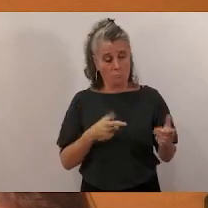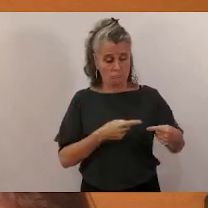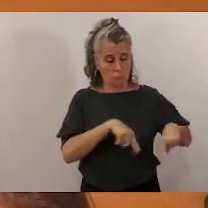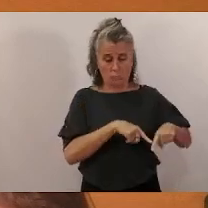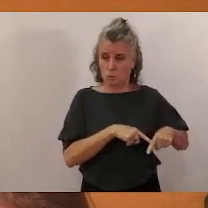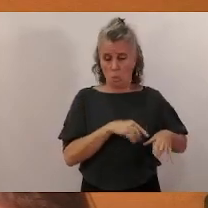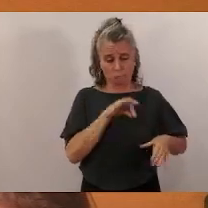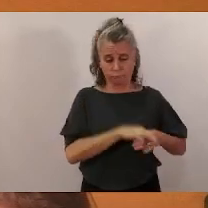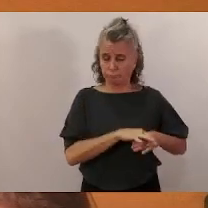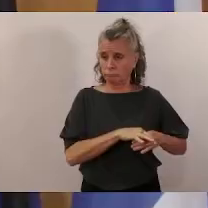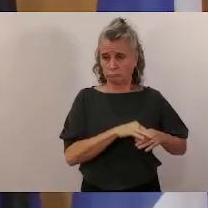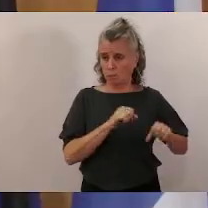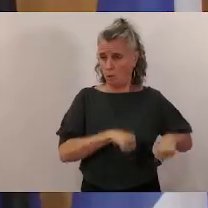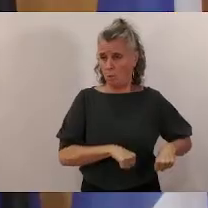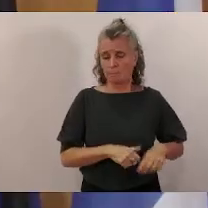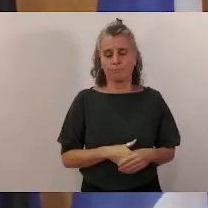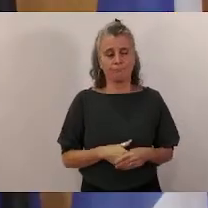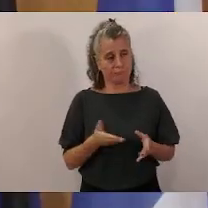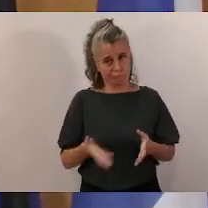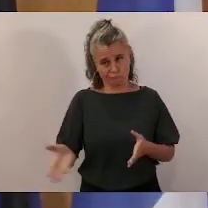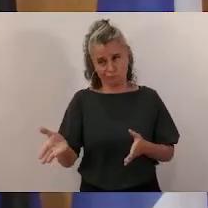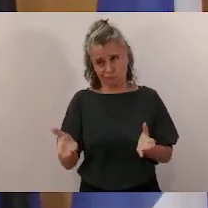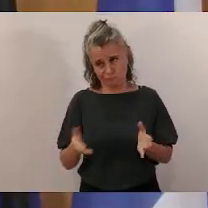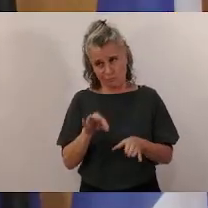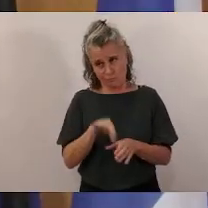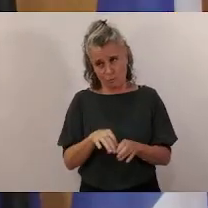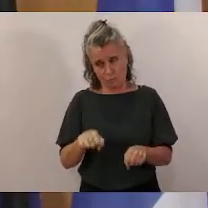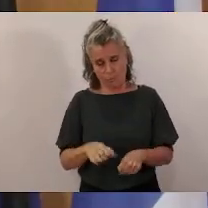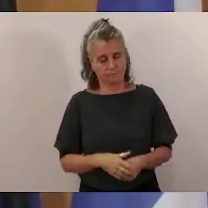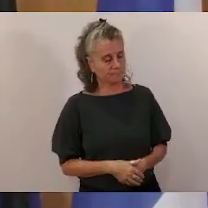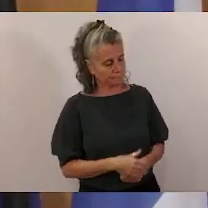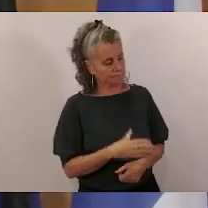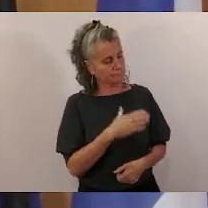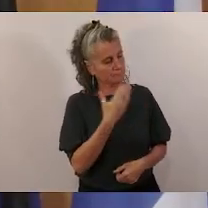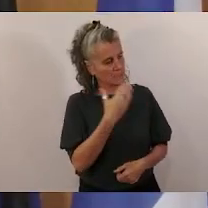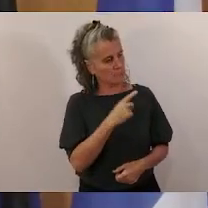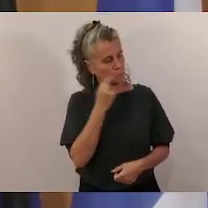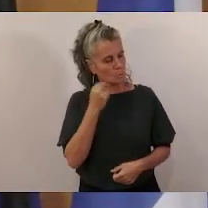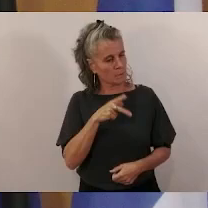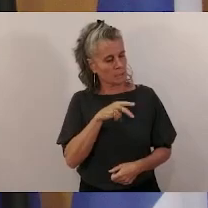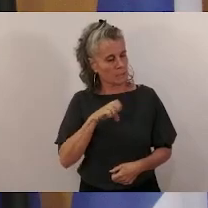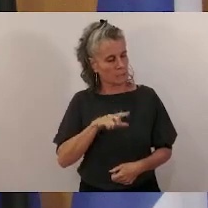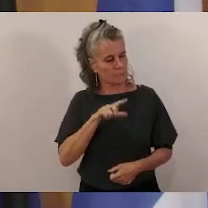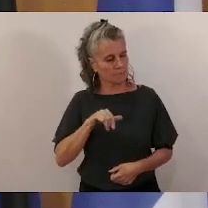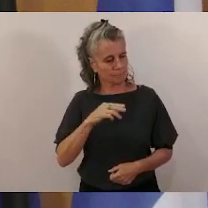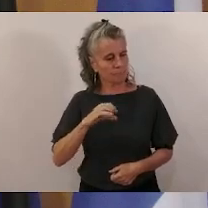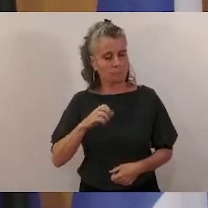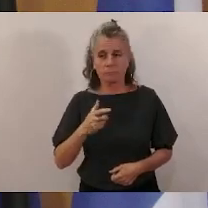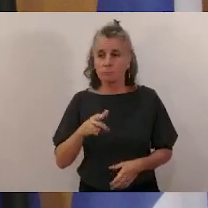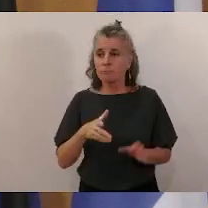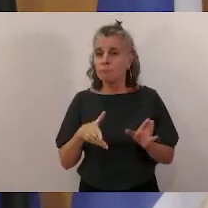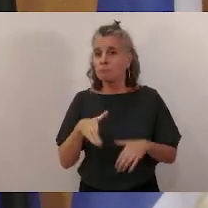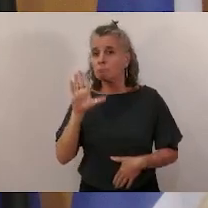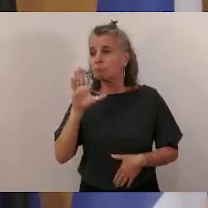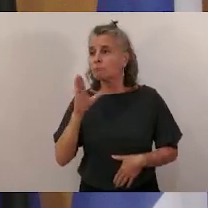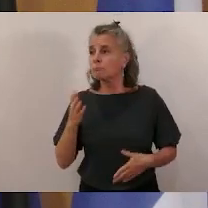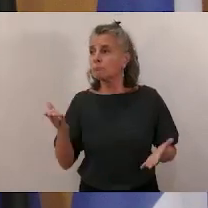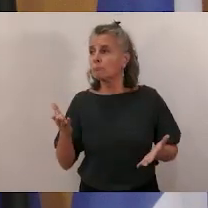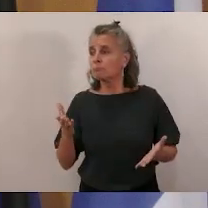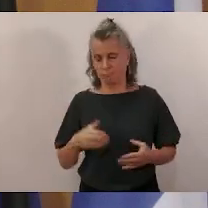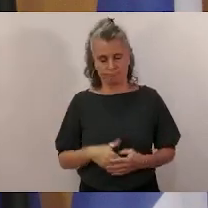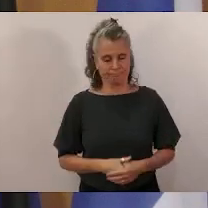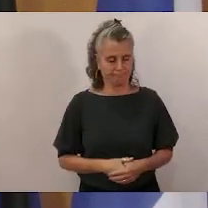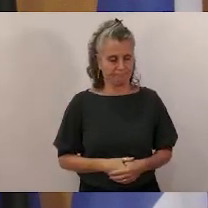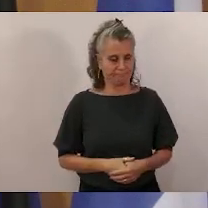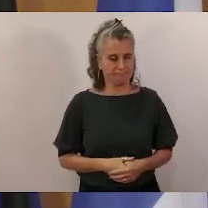Maire. Merci, Monsieur Pellicani. Y a-t-il des interventions ? Non, je passe au vote. Qui